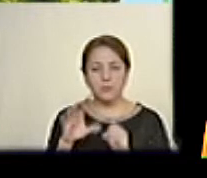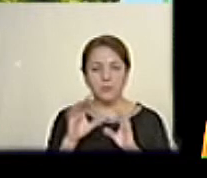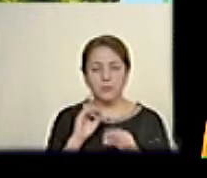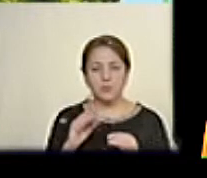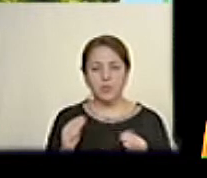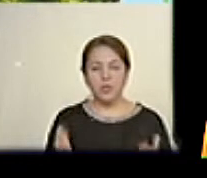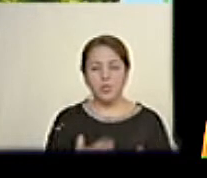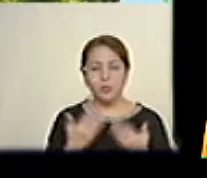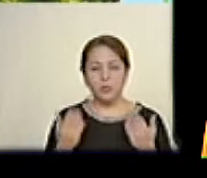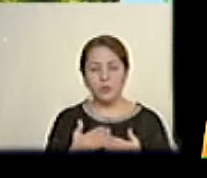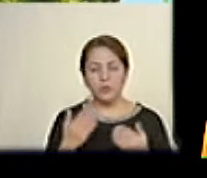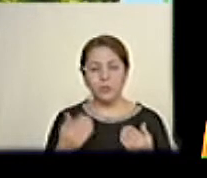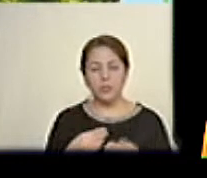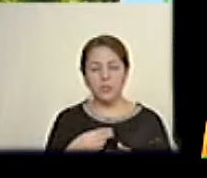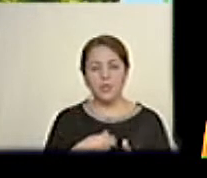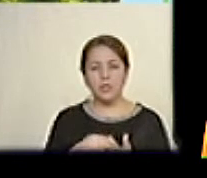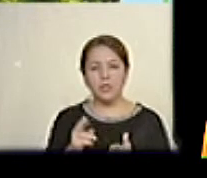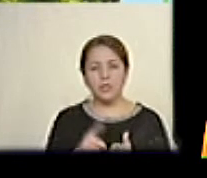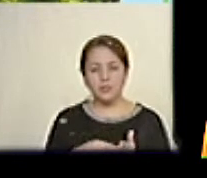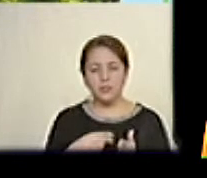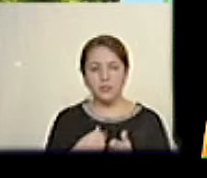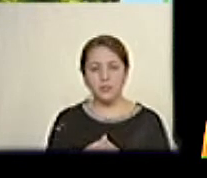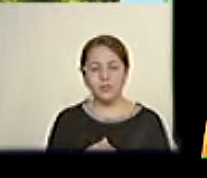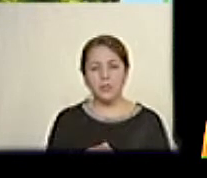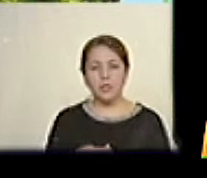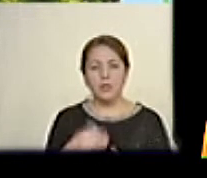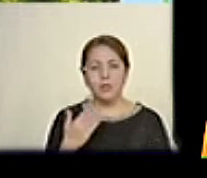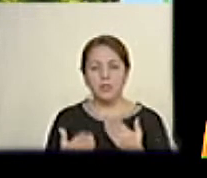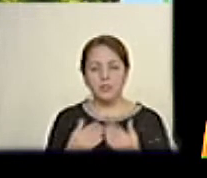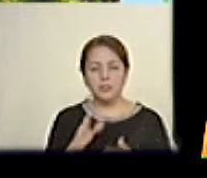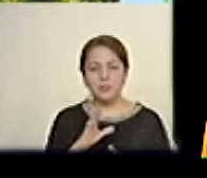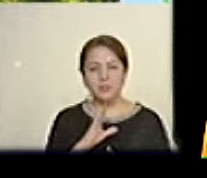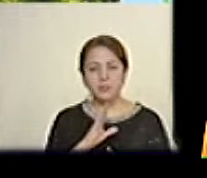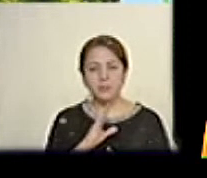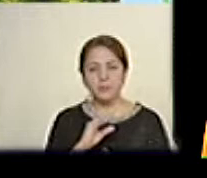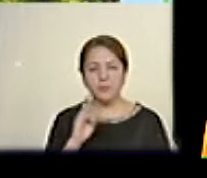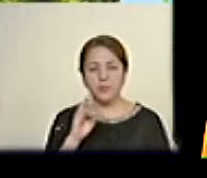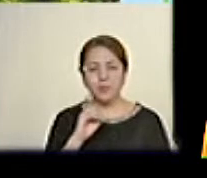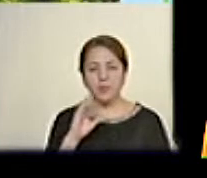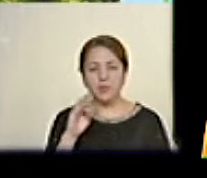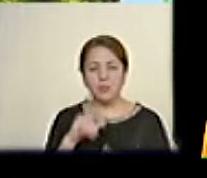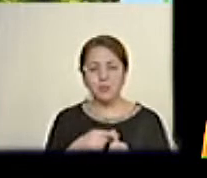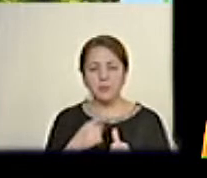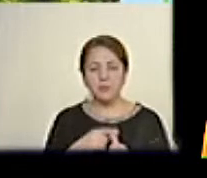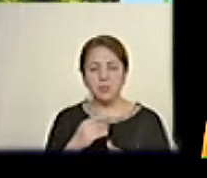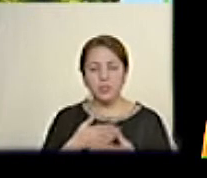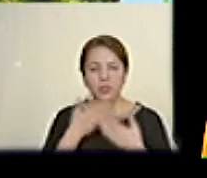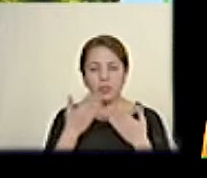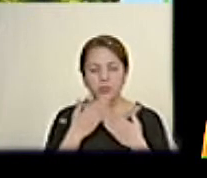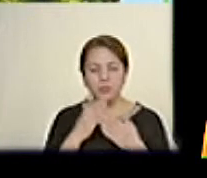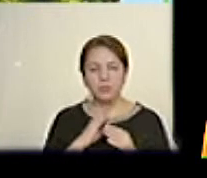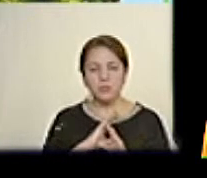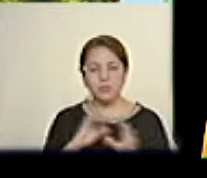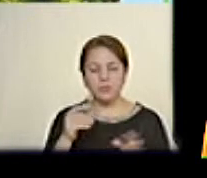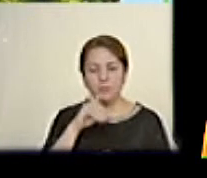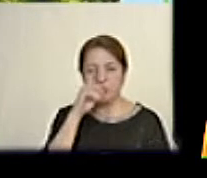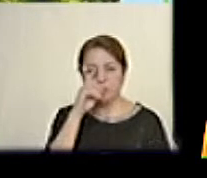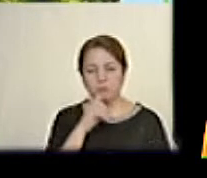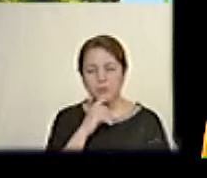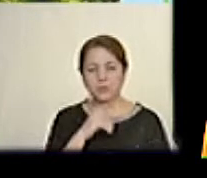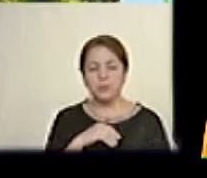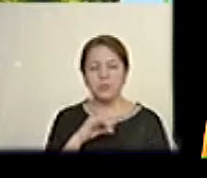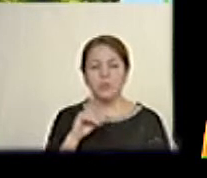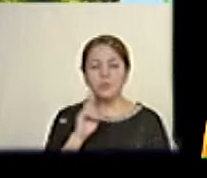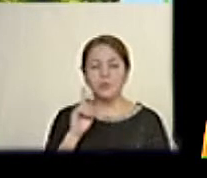на холст. Если бы не название, читателю даже не было бы понятно, что речь идет о рассвете.